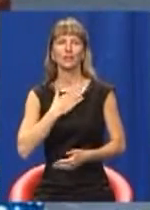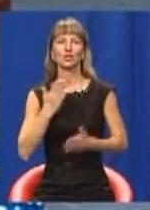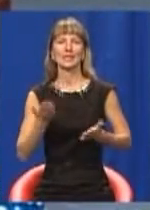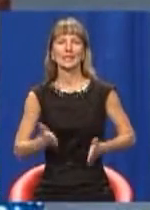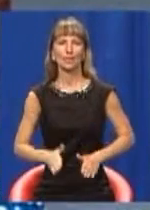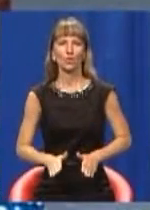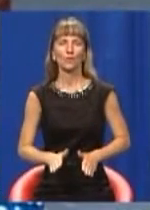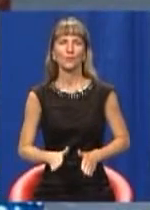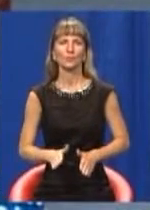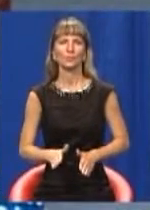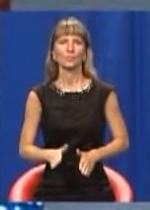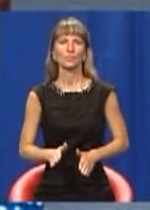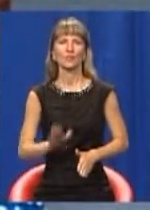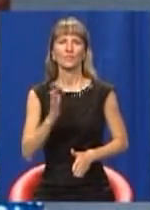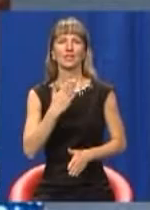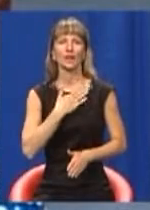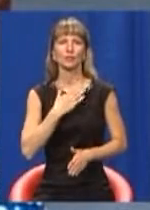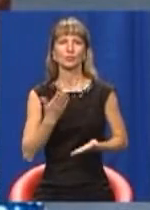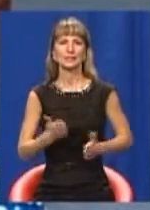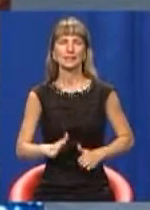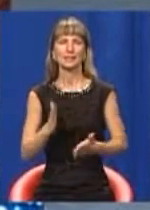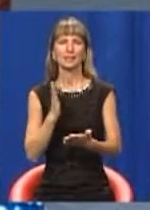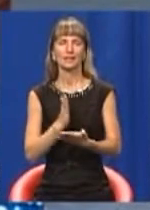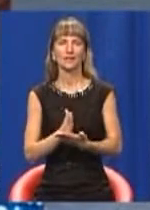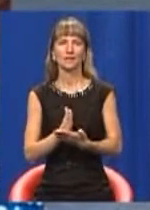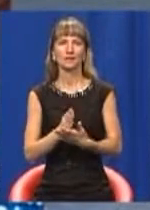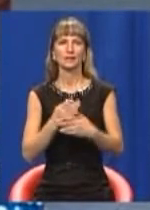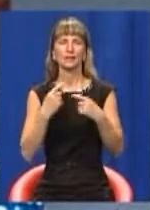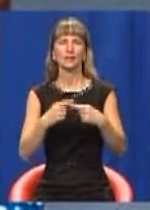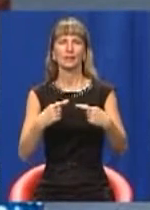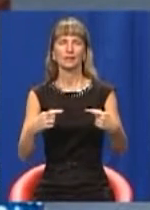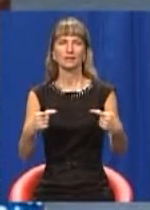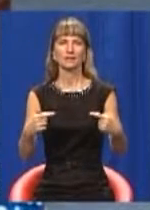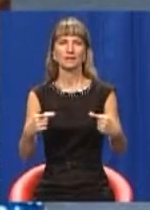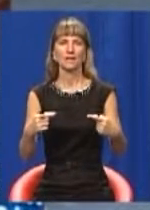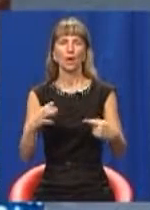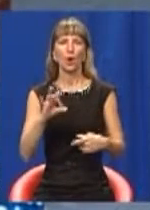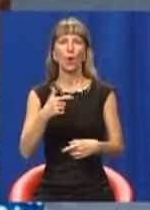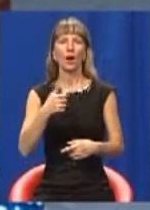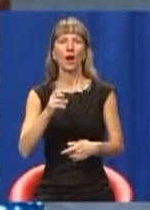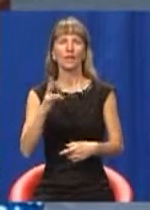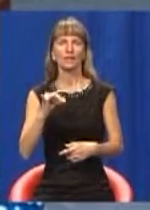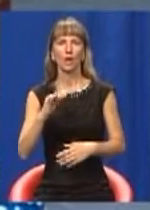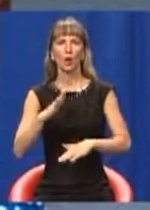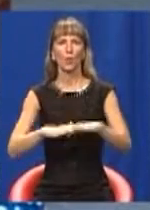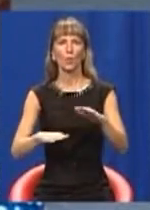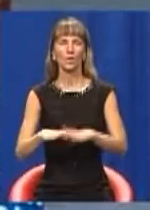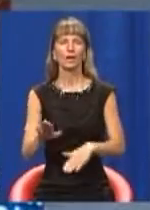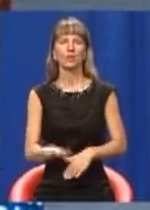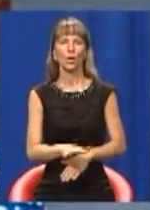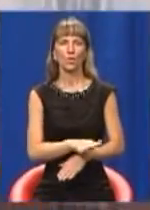тіло, в нашому тілі є різні органи, також руки, ноги,